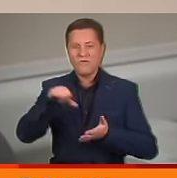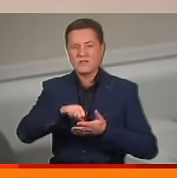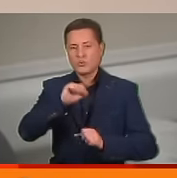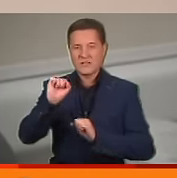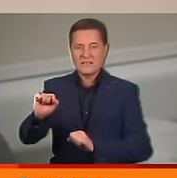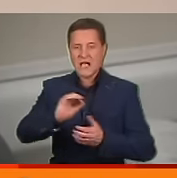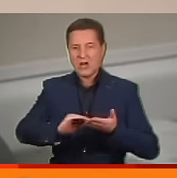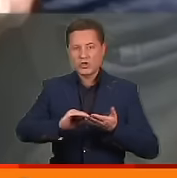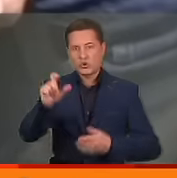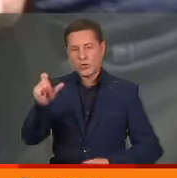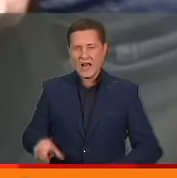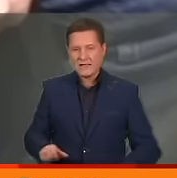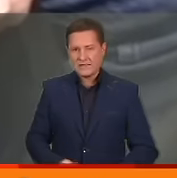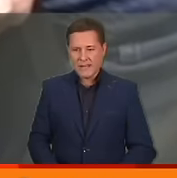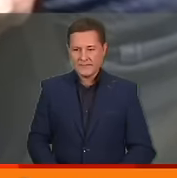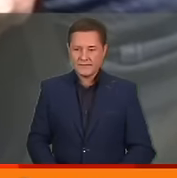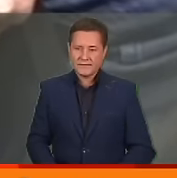захист журналіста.